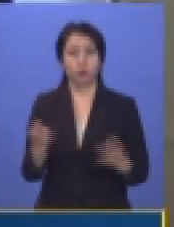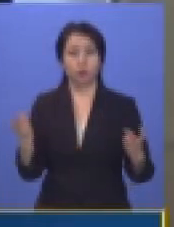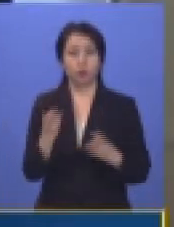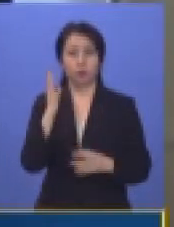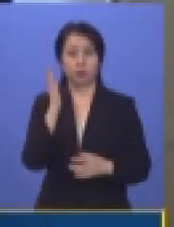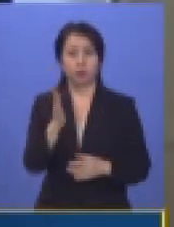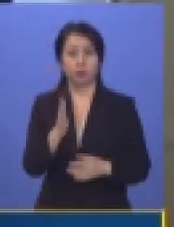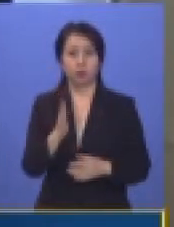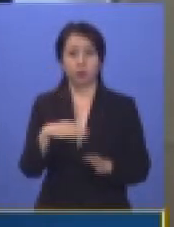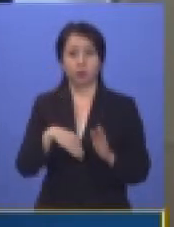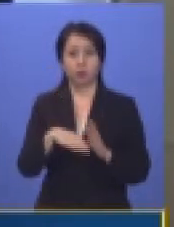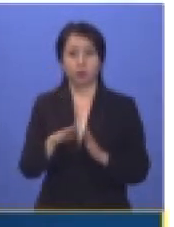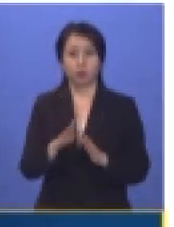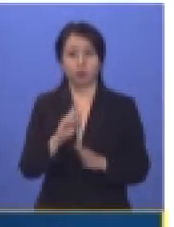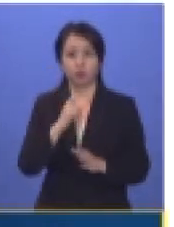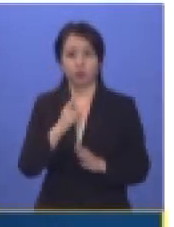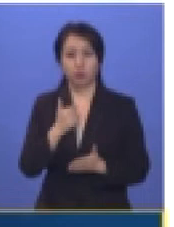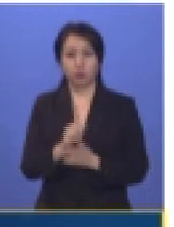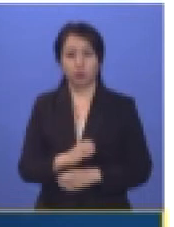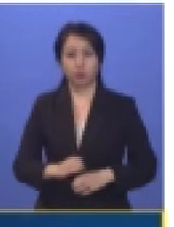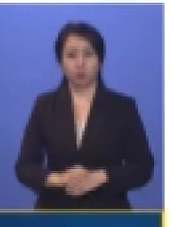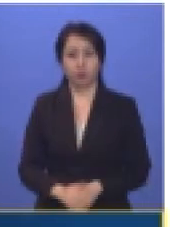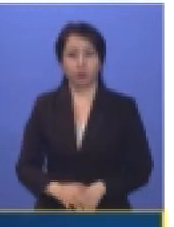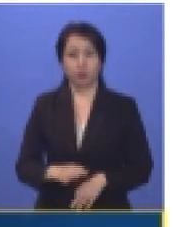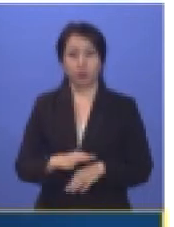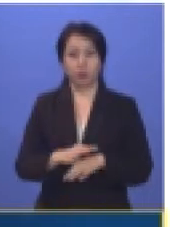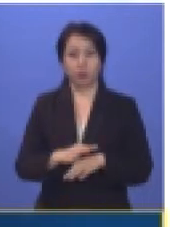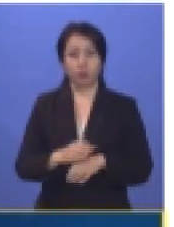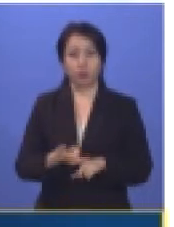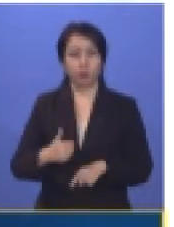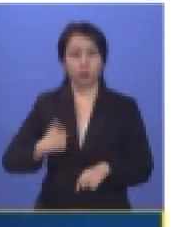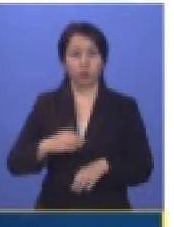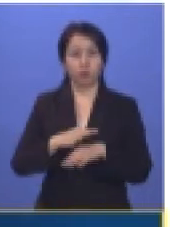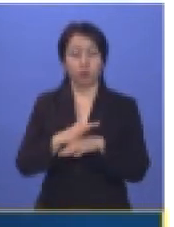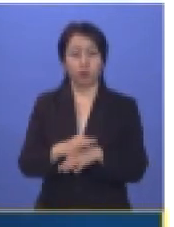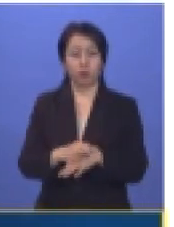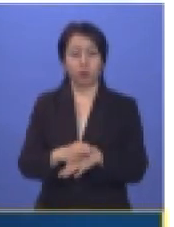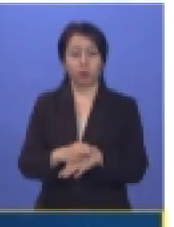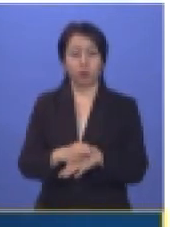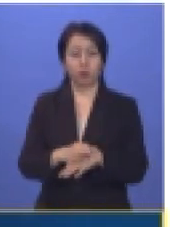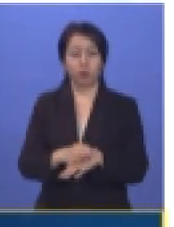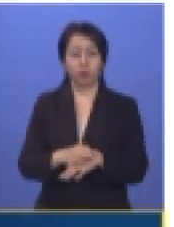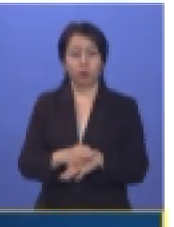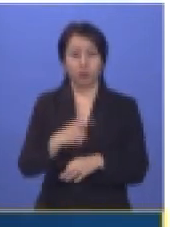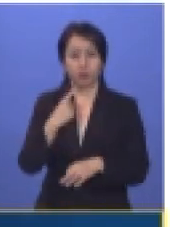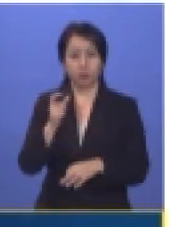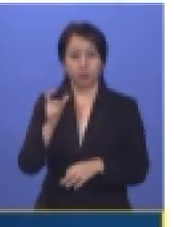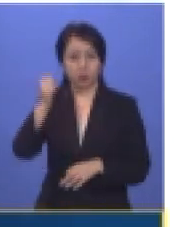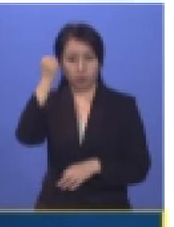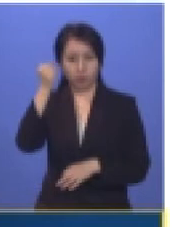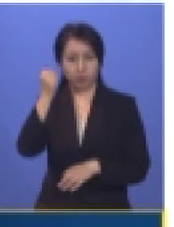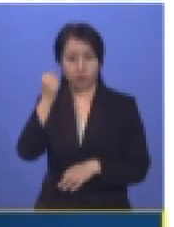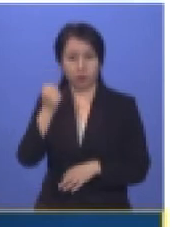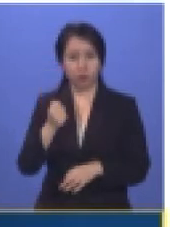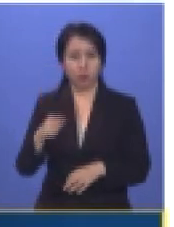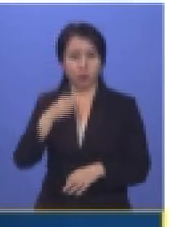дальнейшей реализации. Мы прошли сложные годы пандемийные. Хочу выразить вам огромную благодарность человеческую за тот